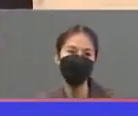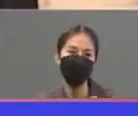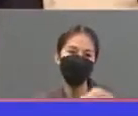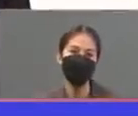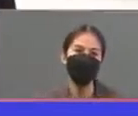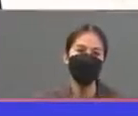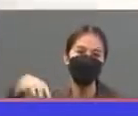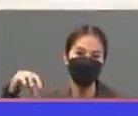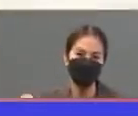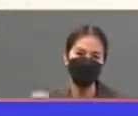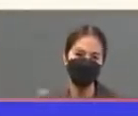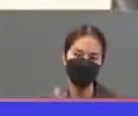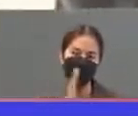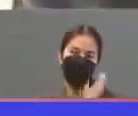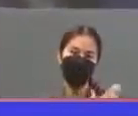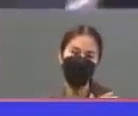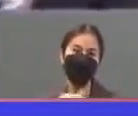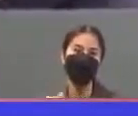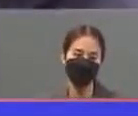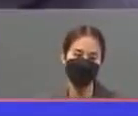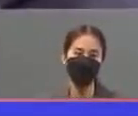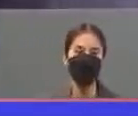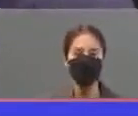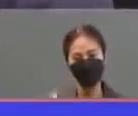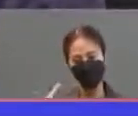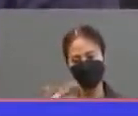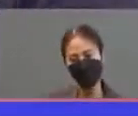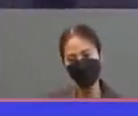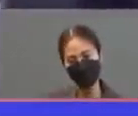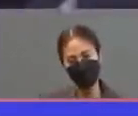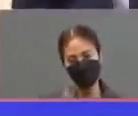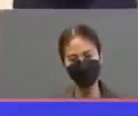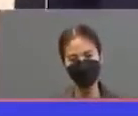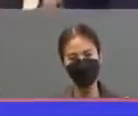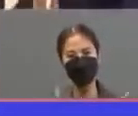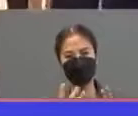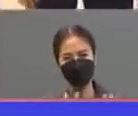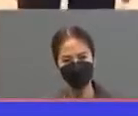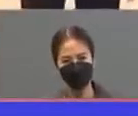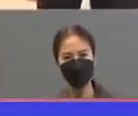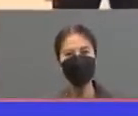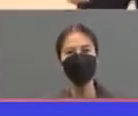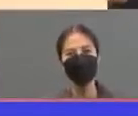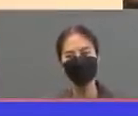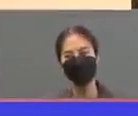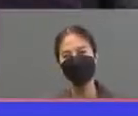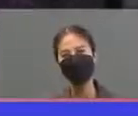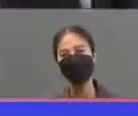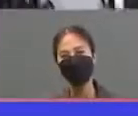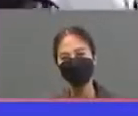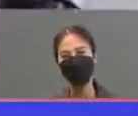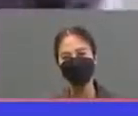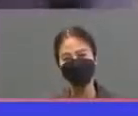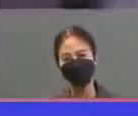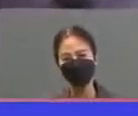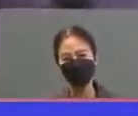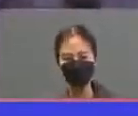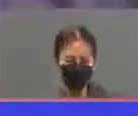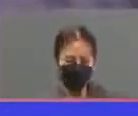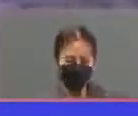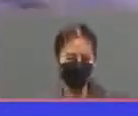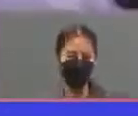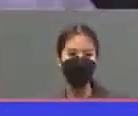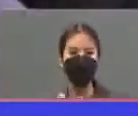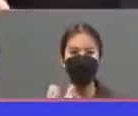นาการเกษตรและอุตสาหกรรมการเกษตรด้านนวัตกรรมมีมูลค่าสูงด้านของการพัฒนาปศุสัตว์นะคะซึ่งก็ได้มีการส่งเสริมการ